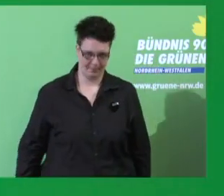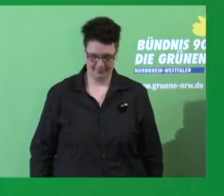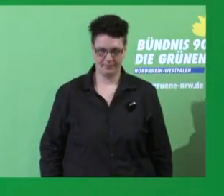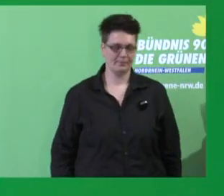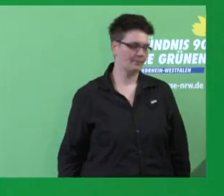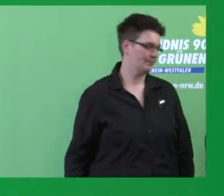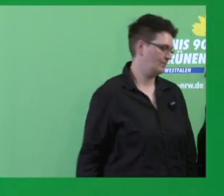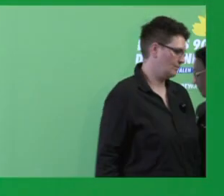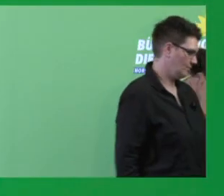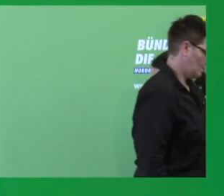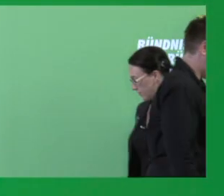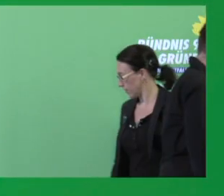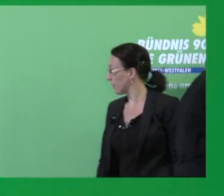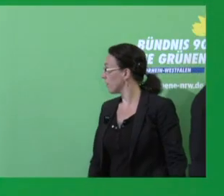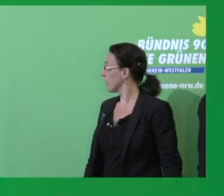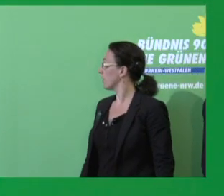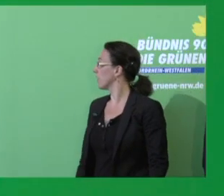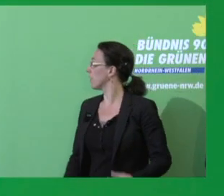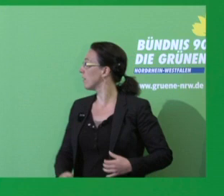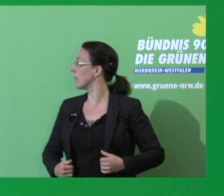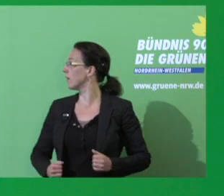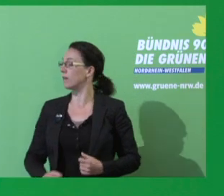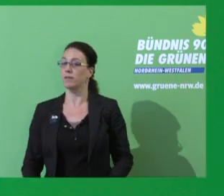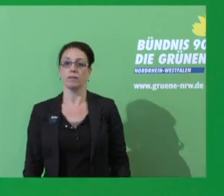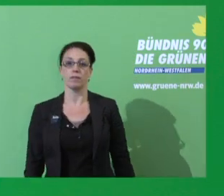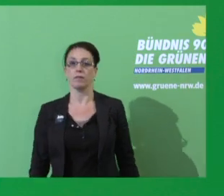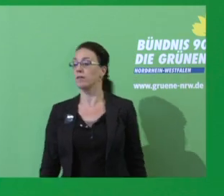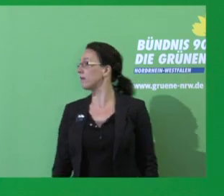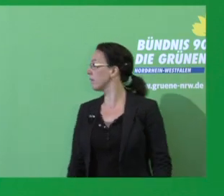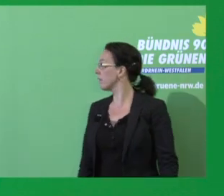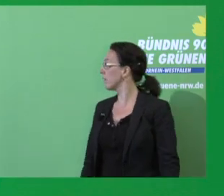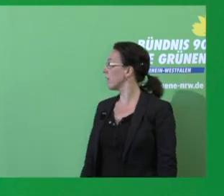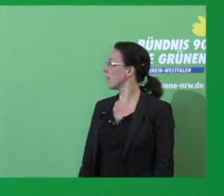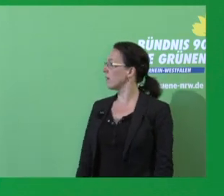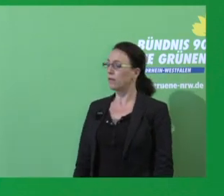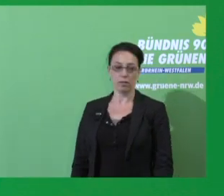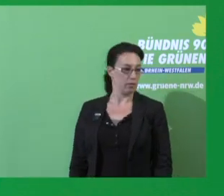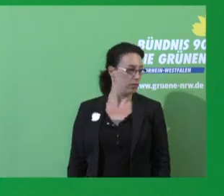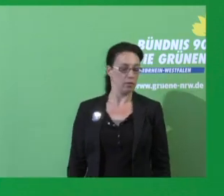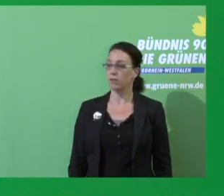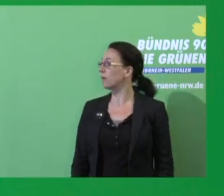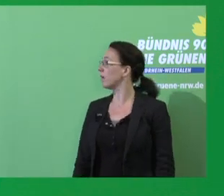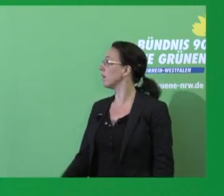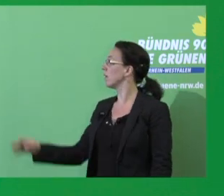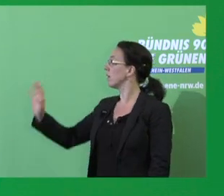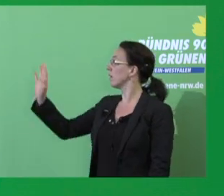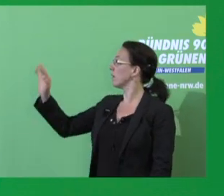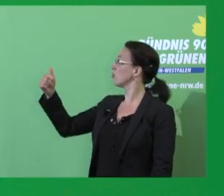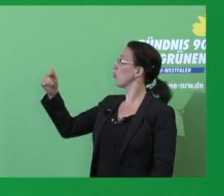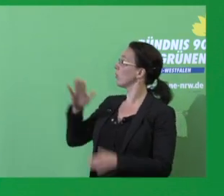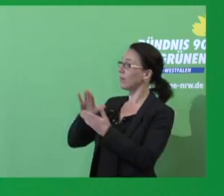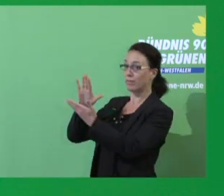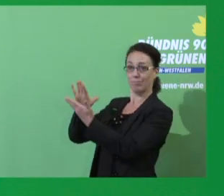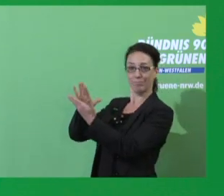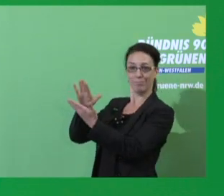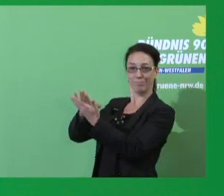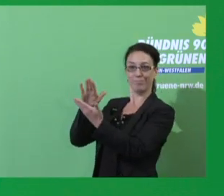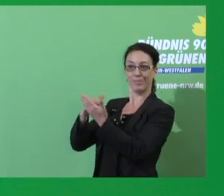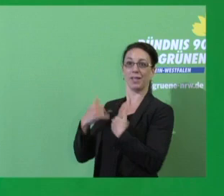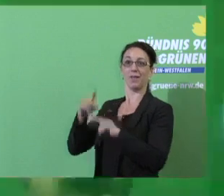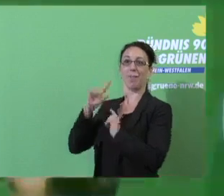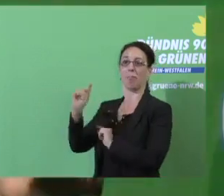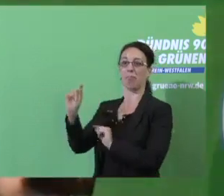Stopp, lieber Toni. Halt, auch du wirst nicht so von der Bühne lieber gehen. Lieber Toni, wir lassen dich